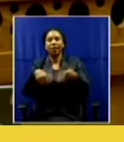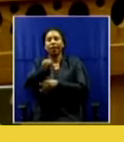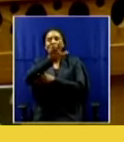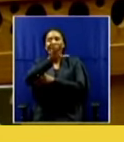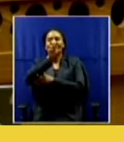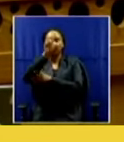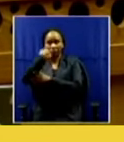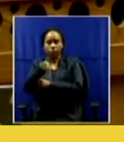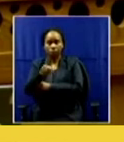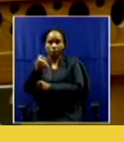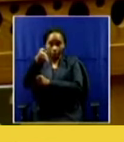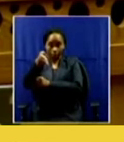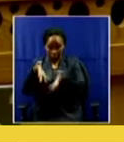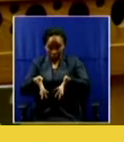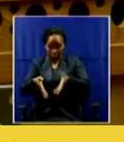dans le pays la semaine prochaine.